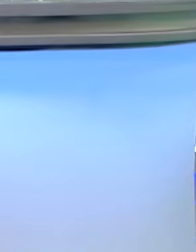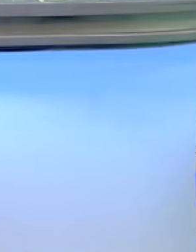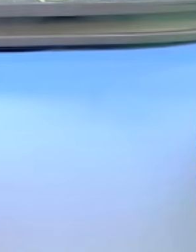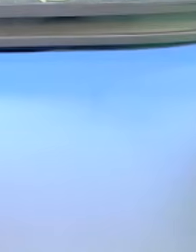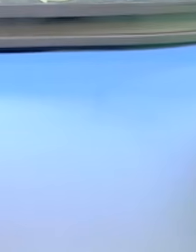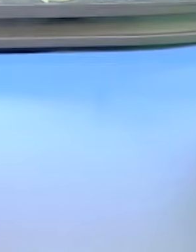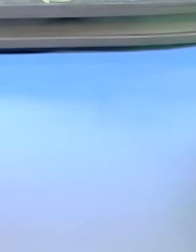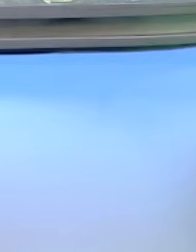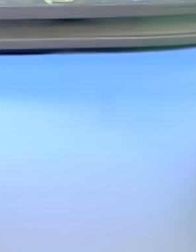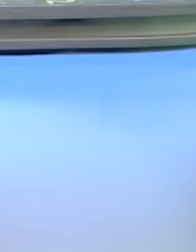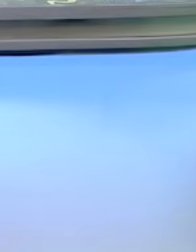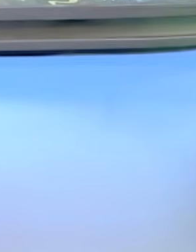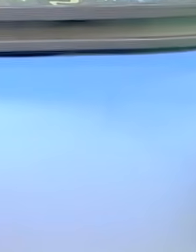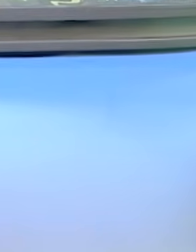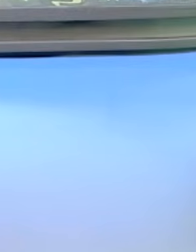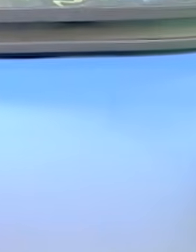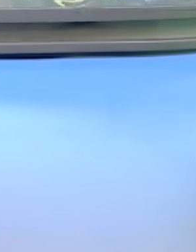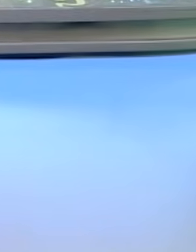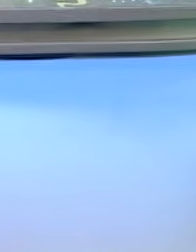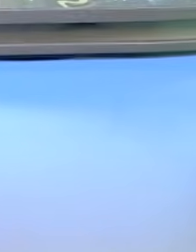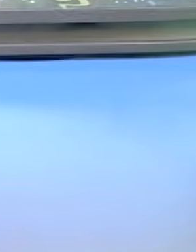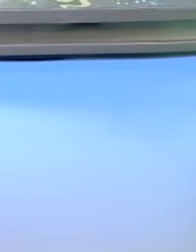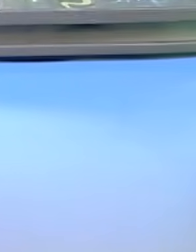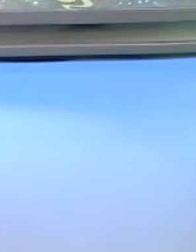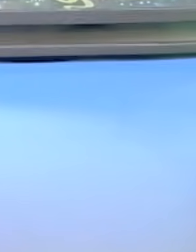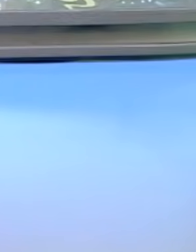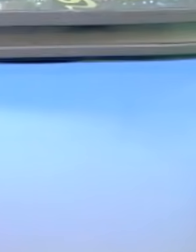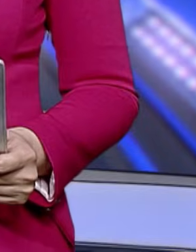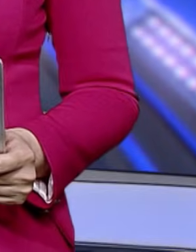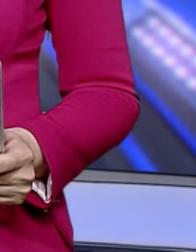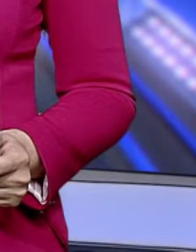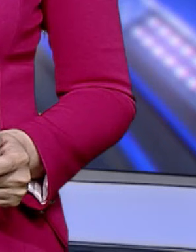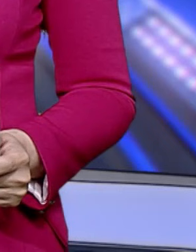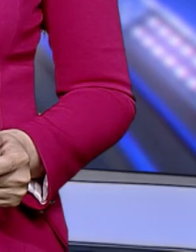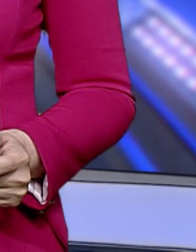Цагийн үр хөтөлбөрөөр спортын мэдээгээр үргэлжлүүлээ. Спортын мэдээллийг гэрэл цэцэг хөргөнө.